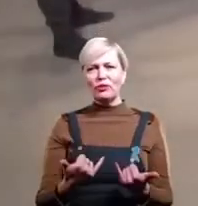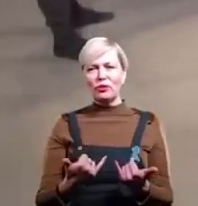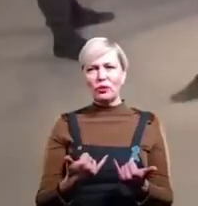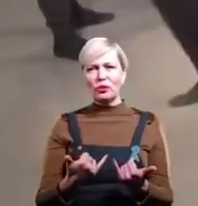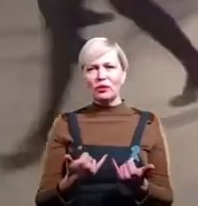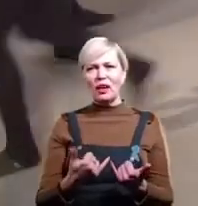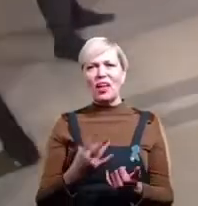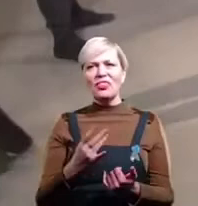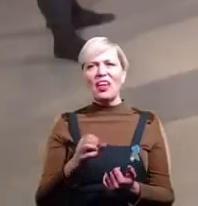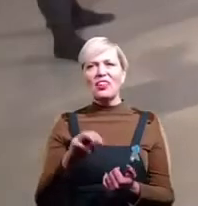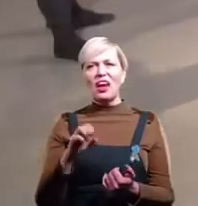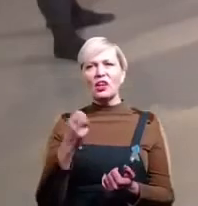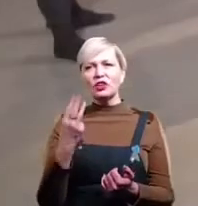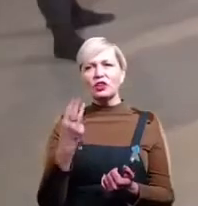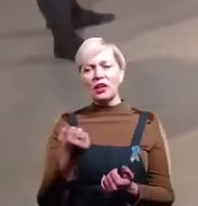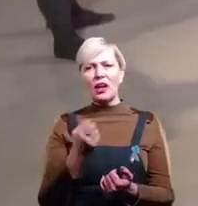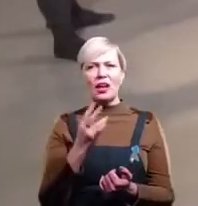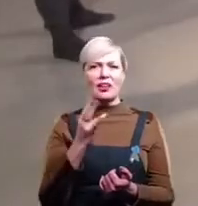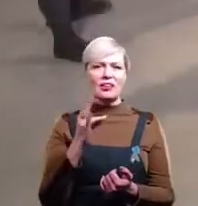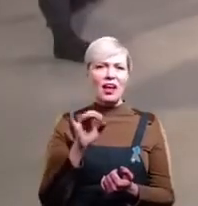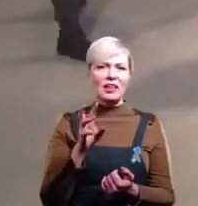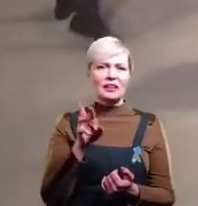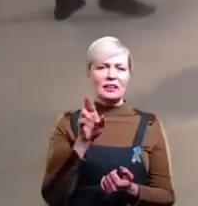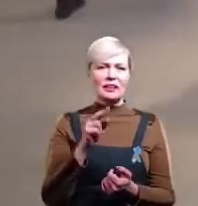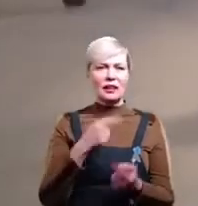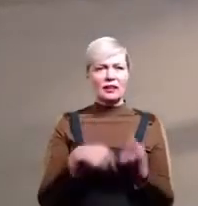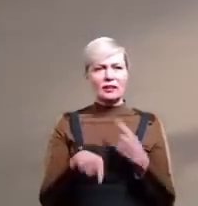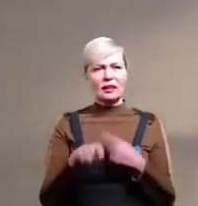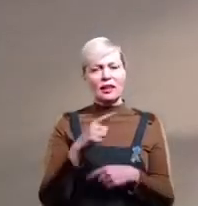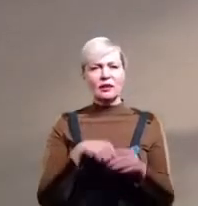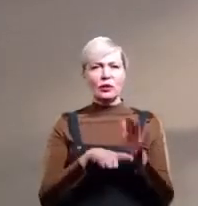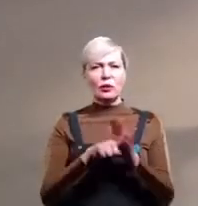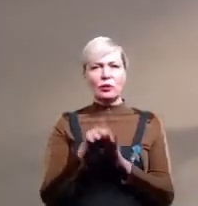Наташа, Настя, на исходные позиции.